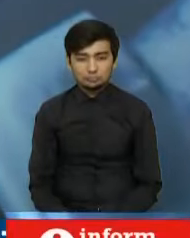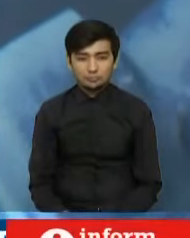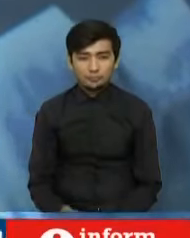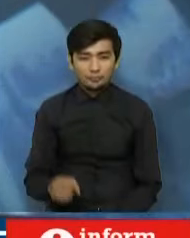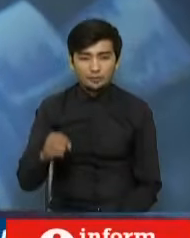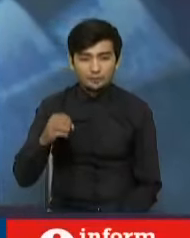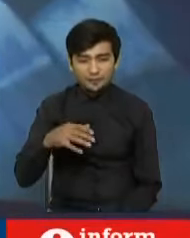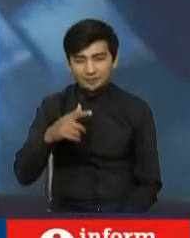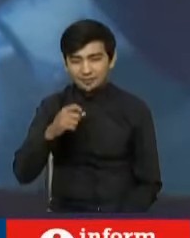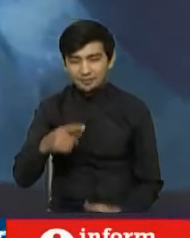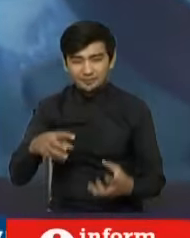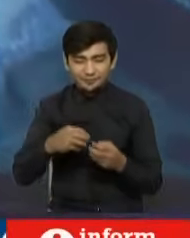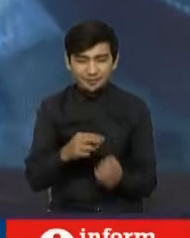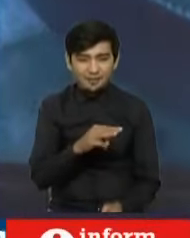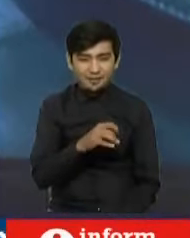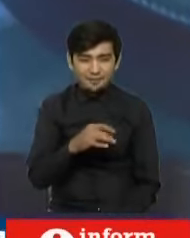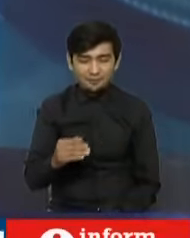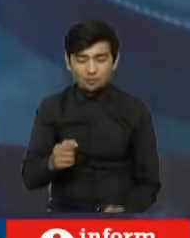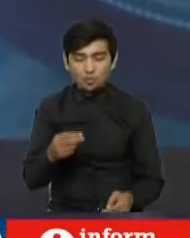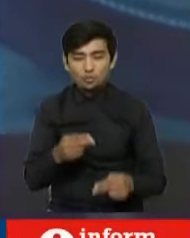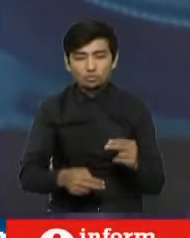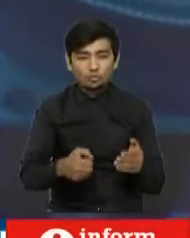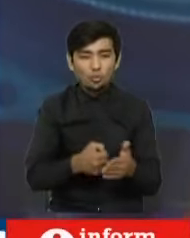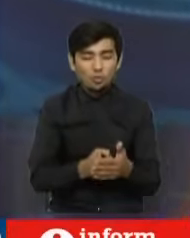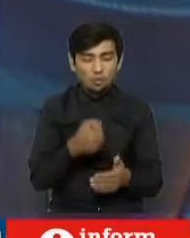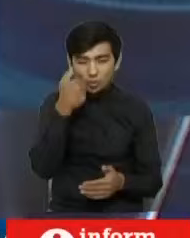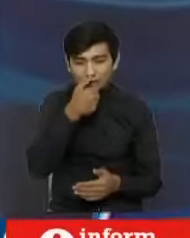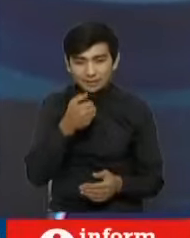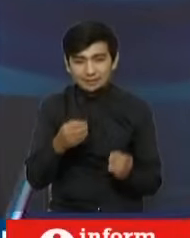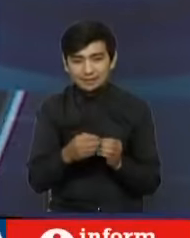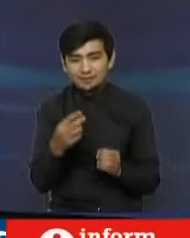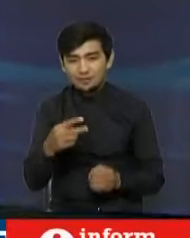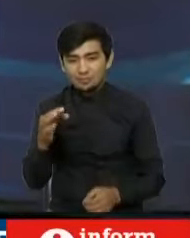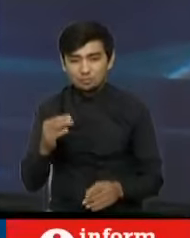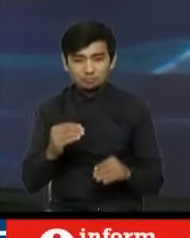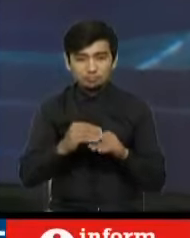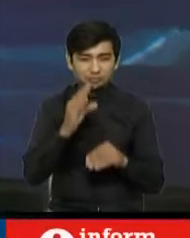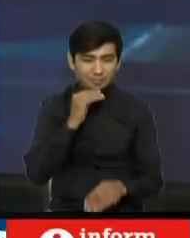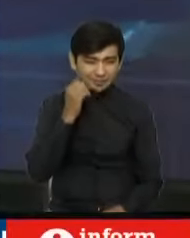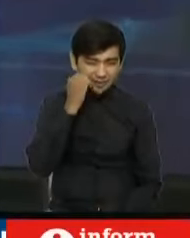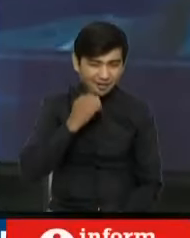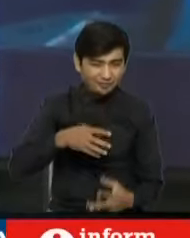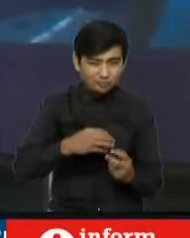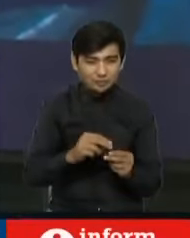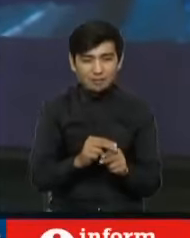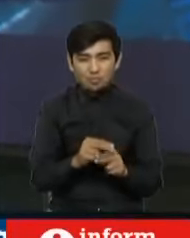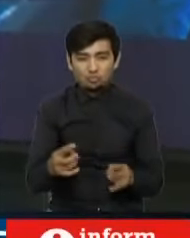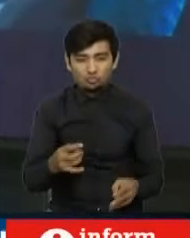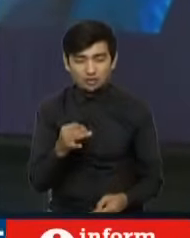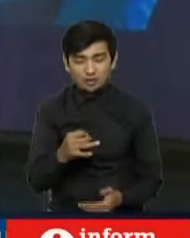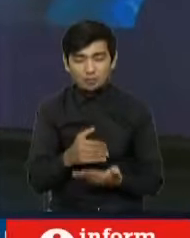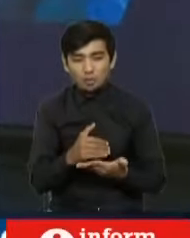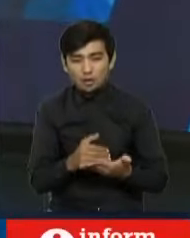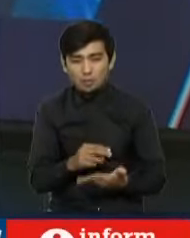Коммунальные тарифы к концу года могут вырасти на 10-20%. Изношенные сети требуют ремонта. В этом году по